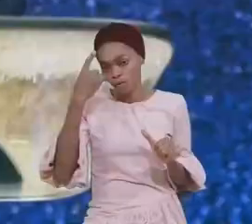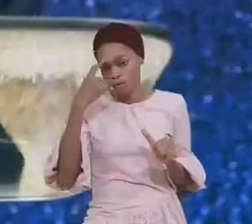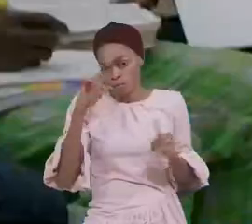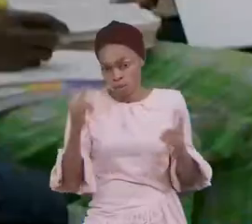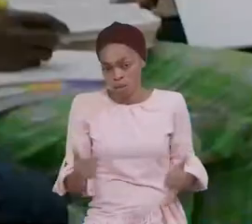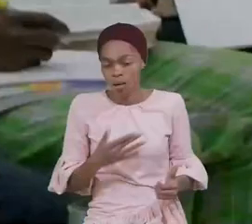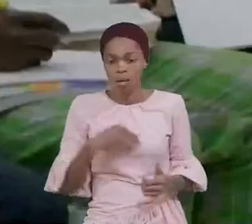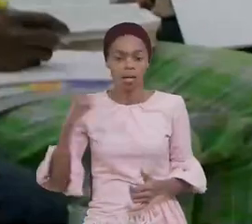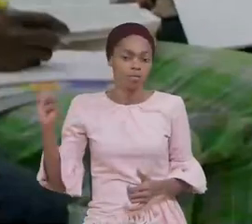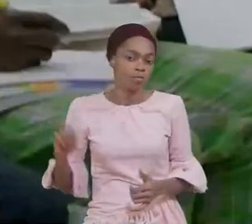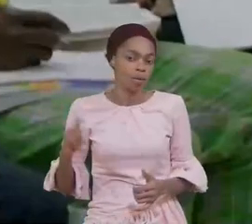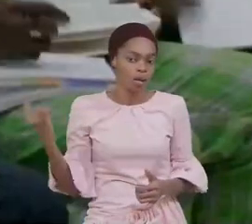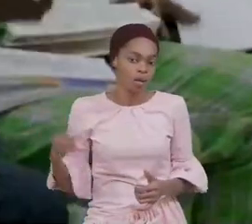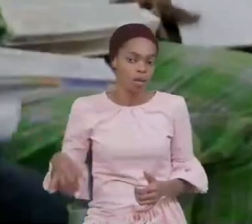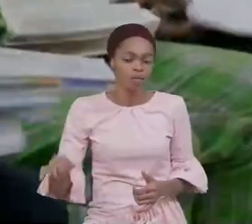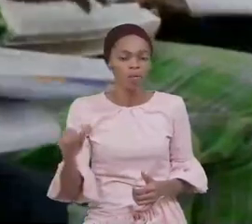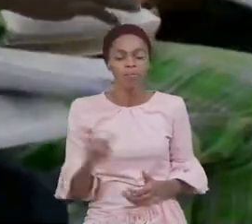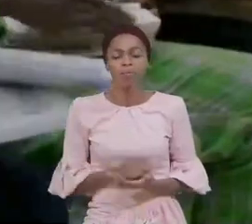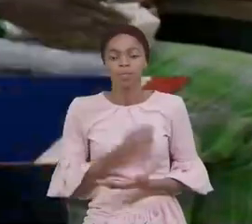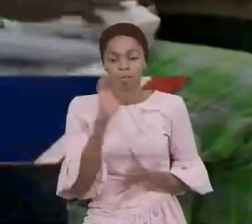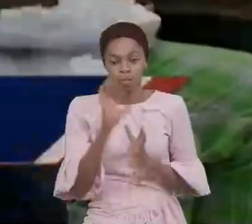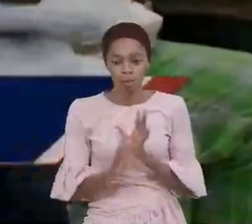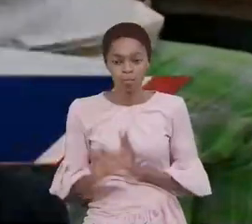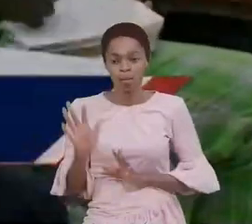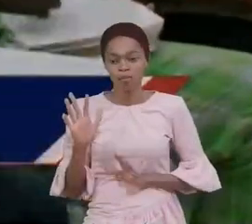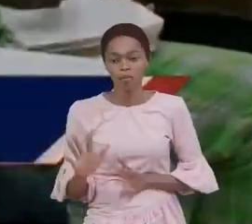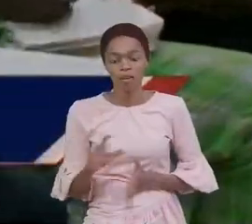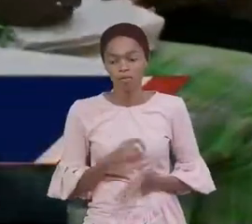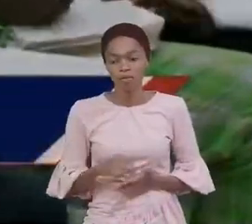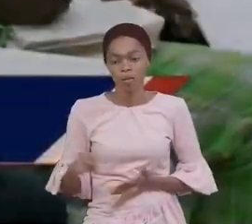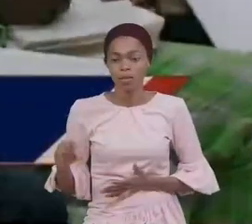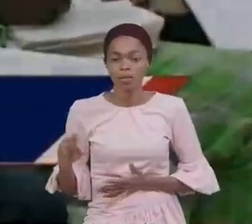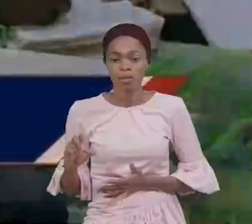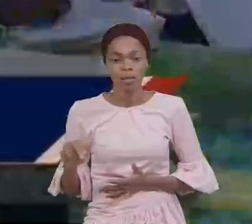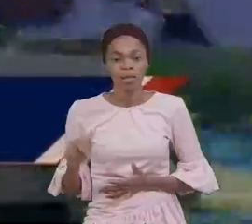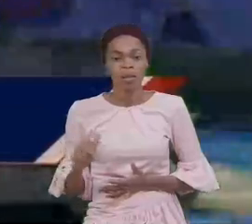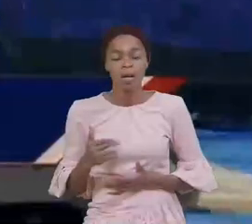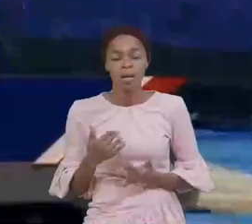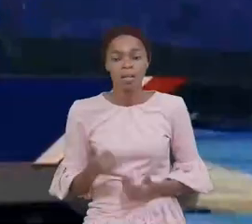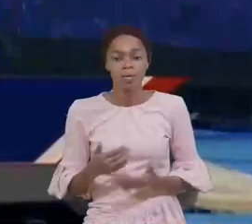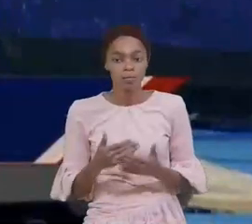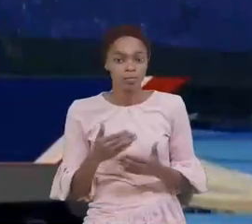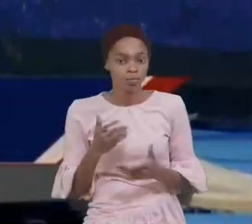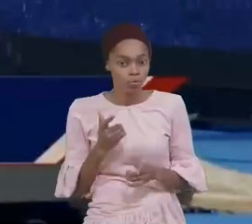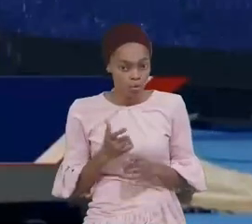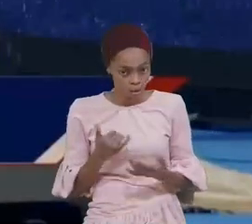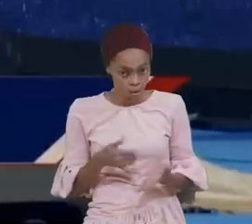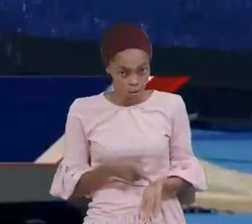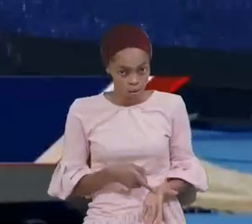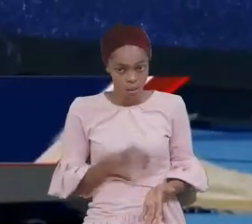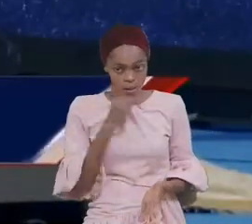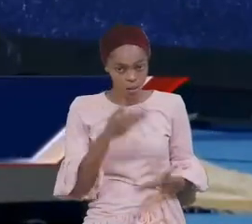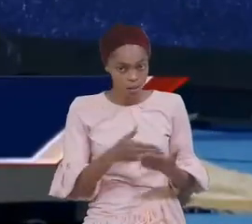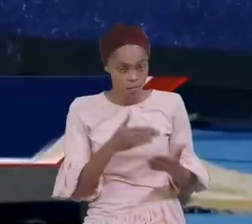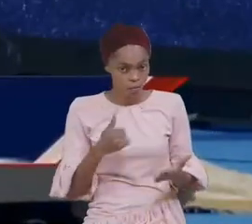que vous ayez toujours la crainte de l'Éternel, votre Dieu, chapitre 5, avant qu'il le traverse et